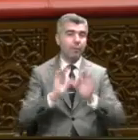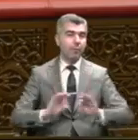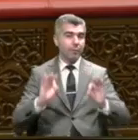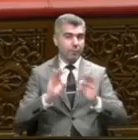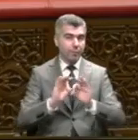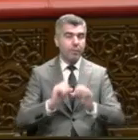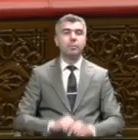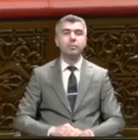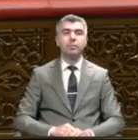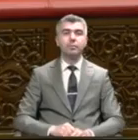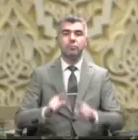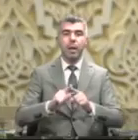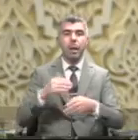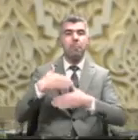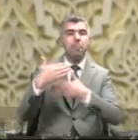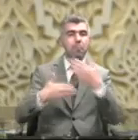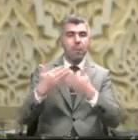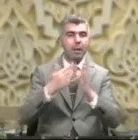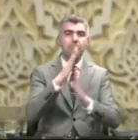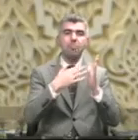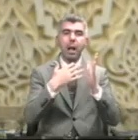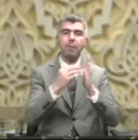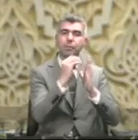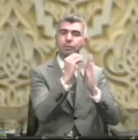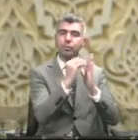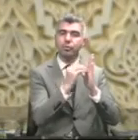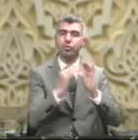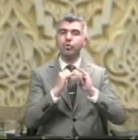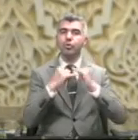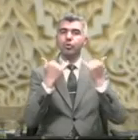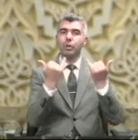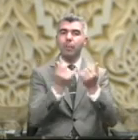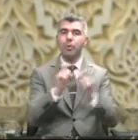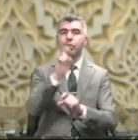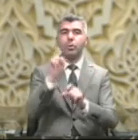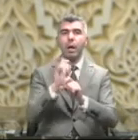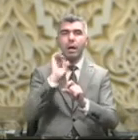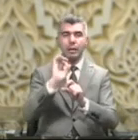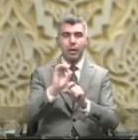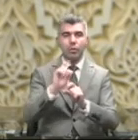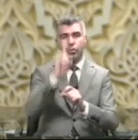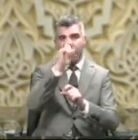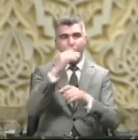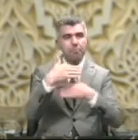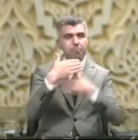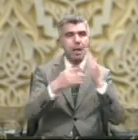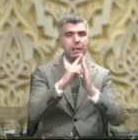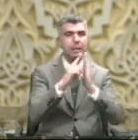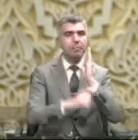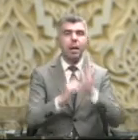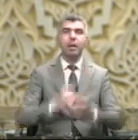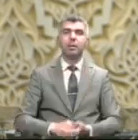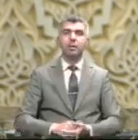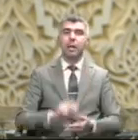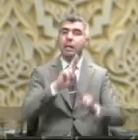ولكن ذلك على ان تتم برمجته في جلسه ديال الاسئله الجلسه العموميه لاحقه اذا هذا كان الرد